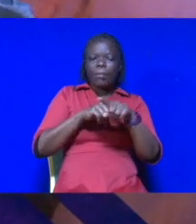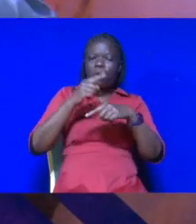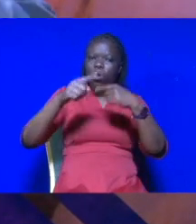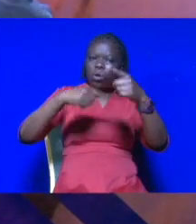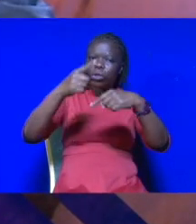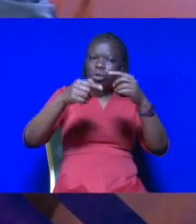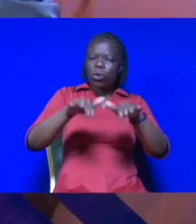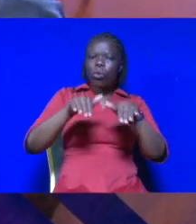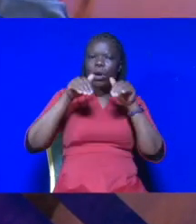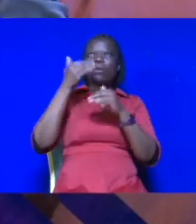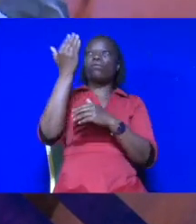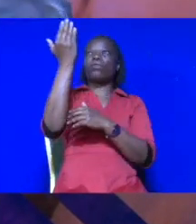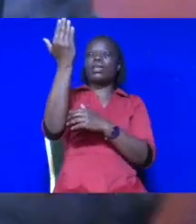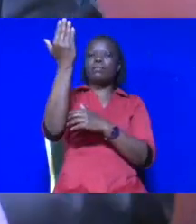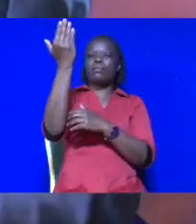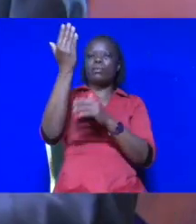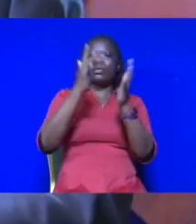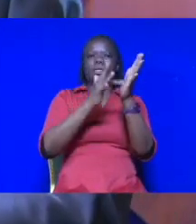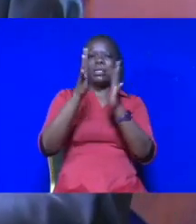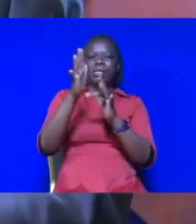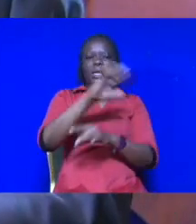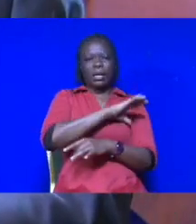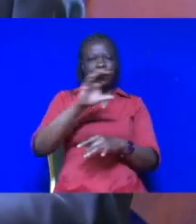tunapoendelea kumsubiri Yesu Kristo.